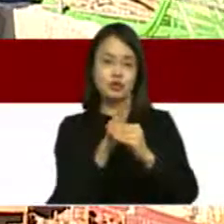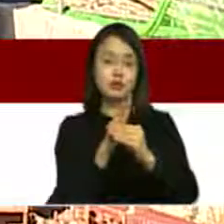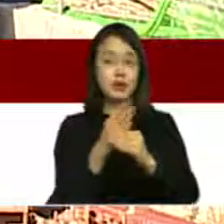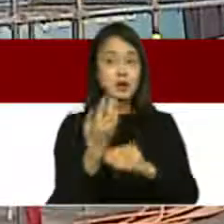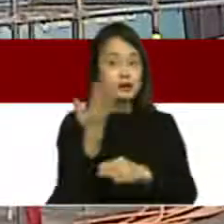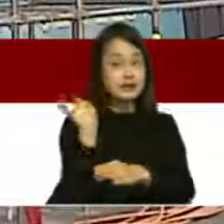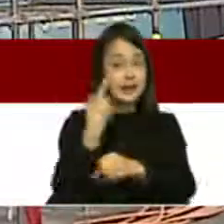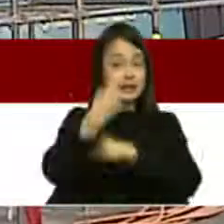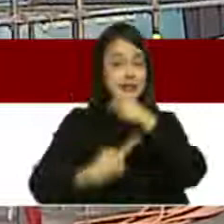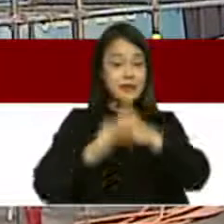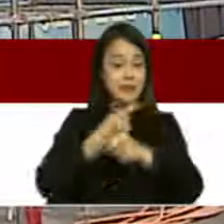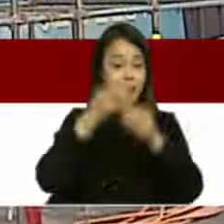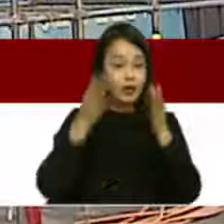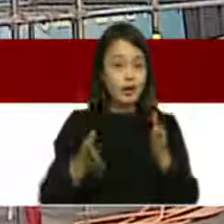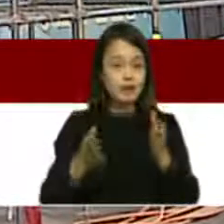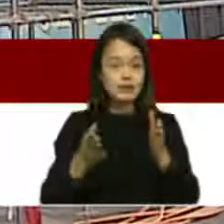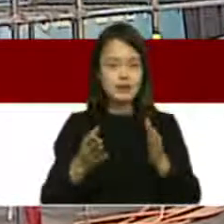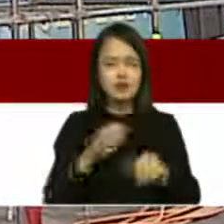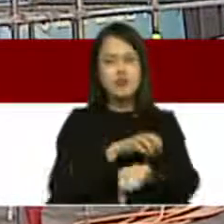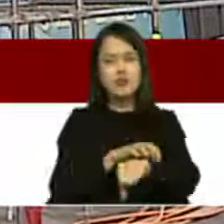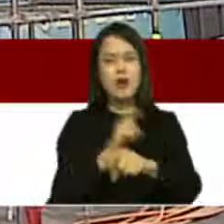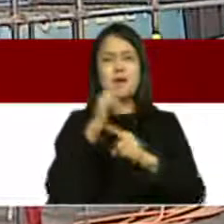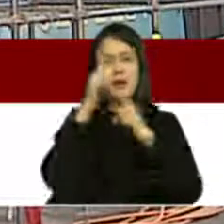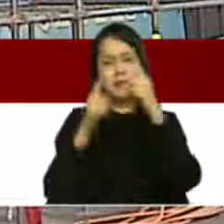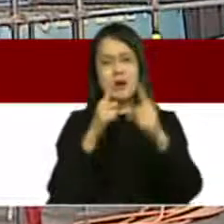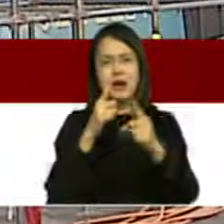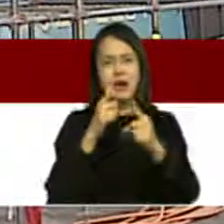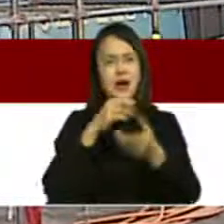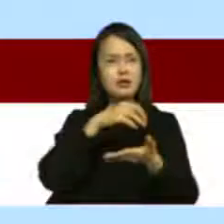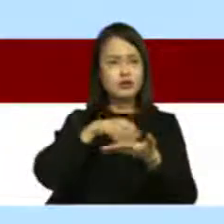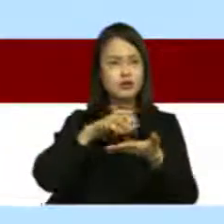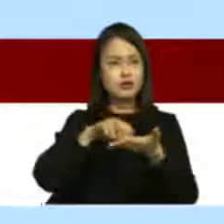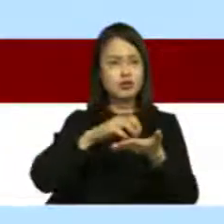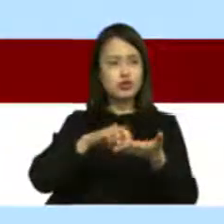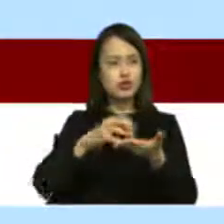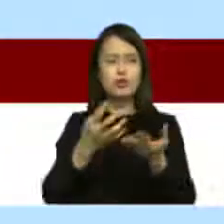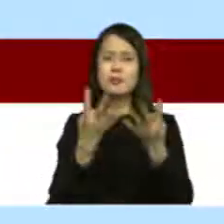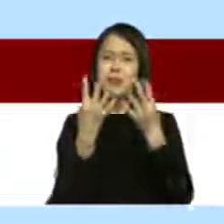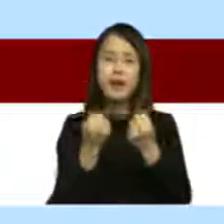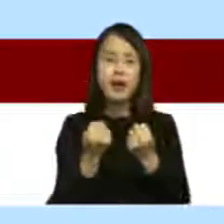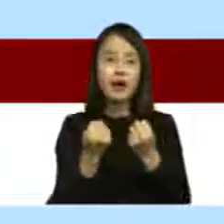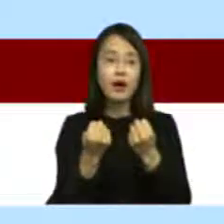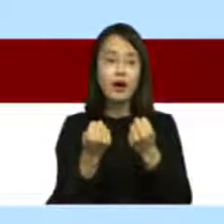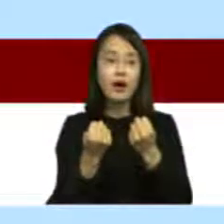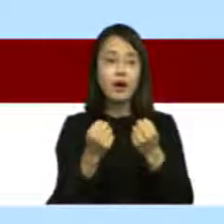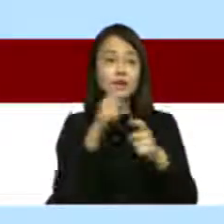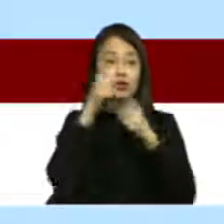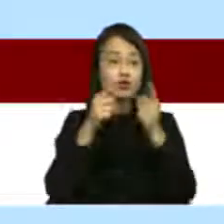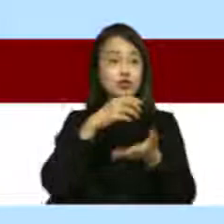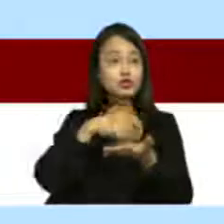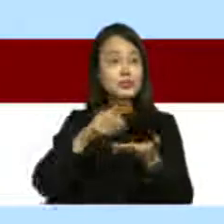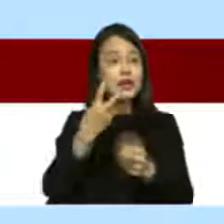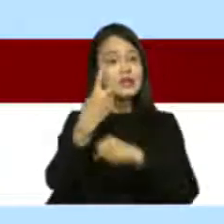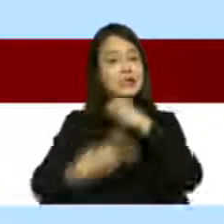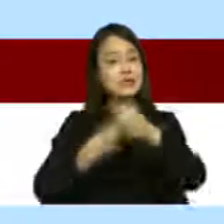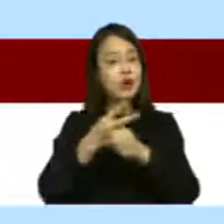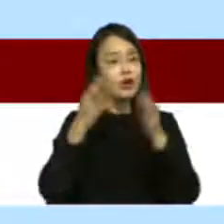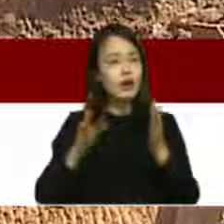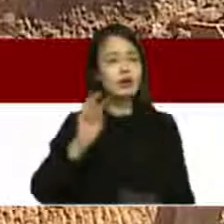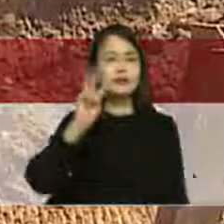소음과 분진 진동 등에 관한 것이 190여 건 사생활침해 든 괴 격 원으로 그 종류도